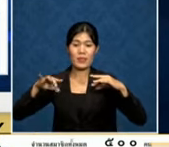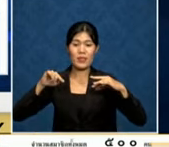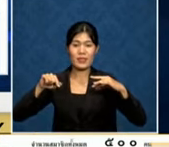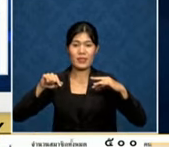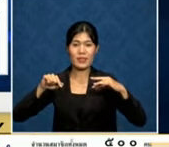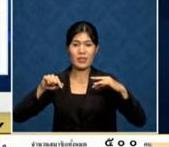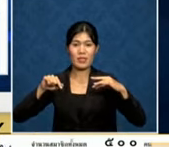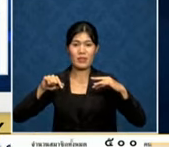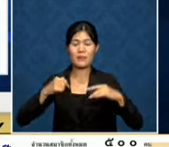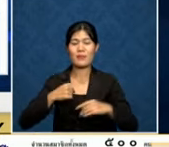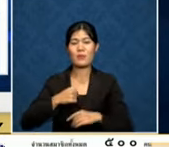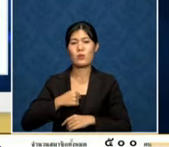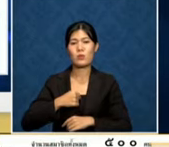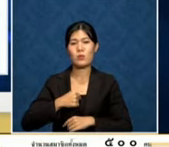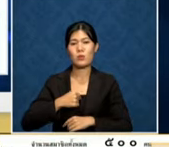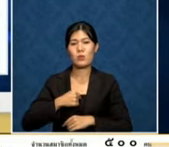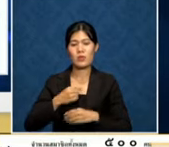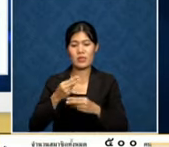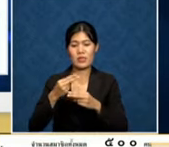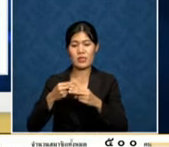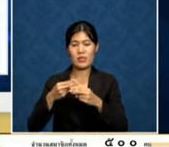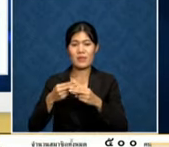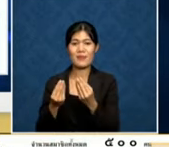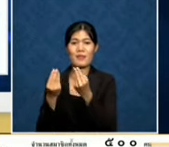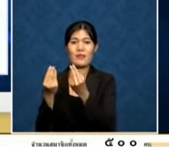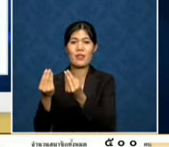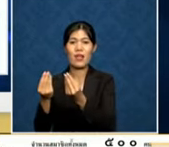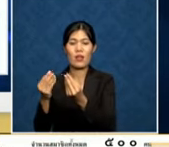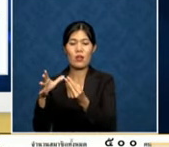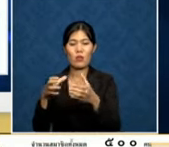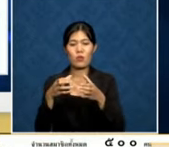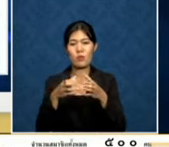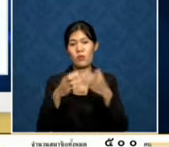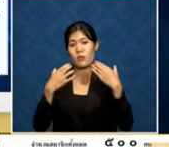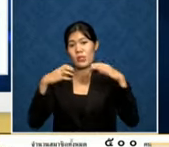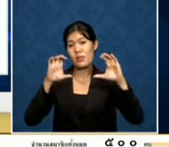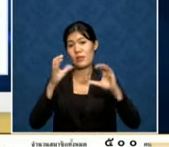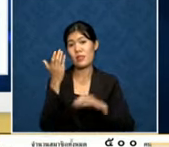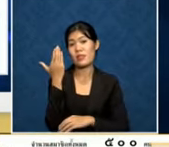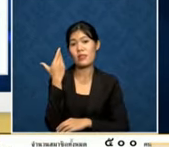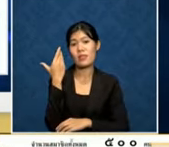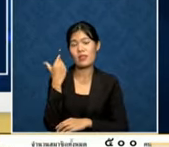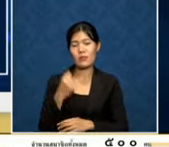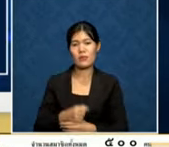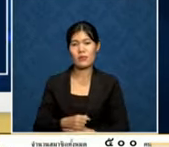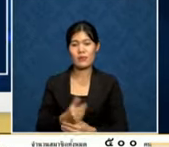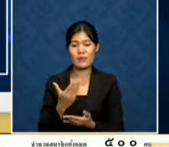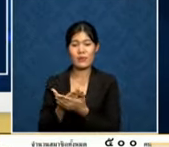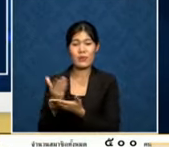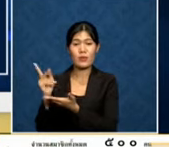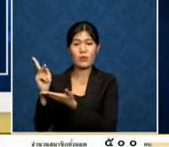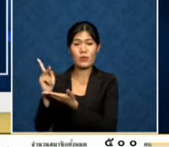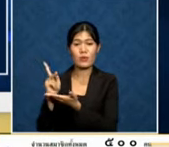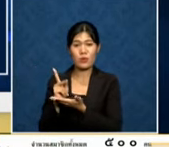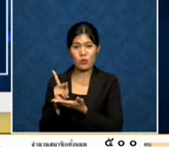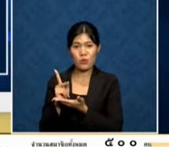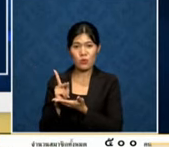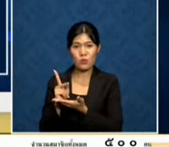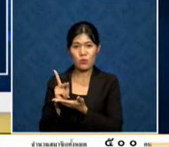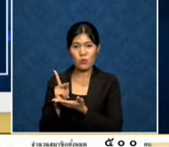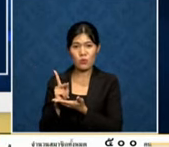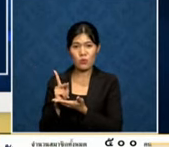ตั้งฉายารัฐบาลชุดที่แล้วว่าเป็นนักกู้แห่งลุ่มน้ำ